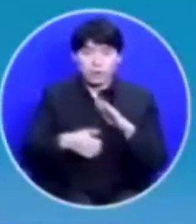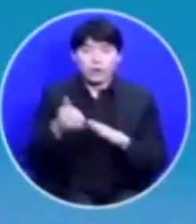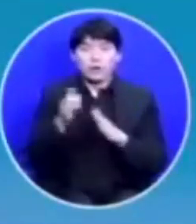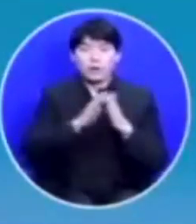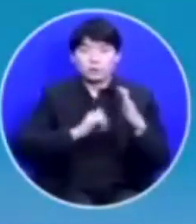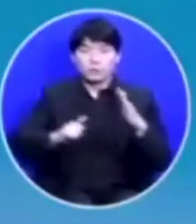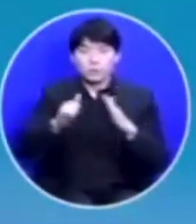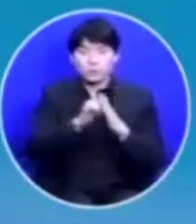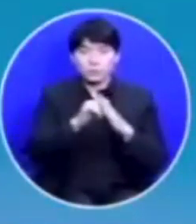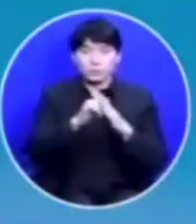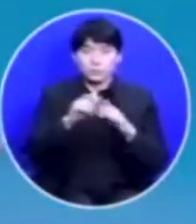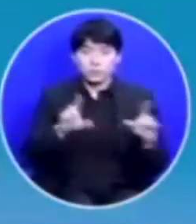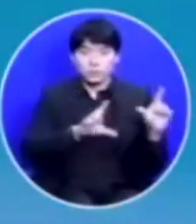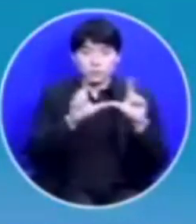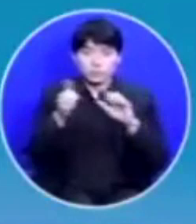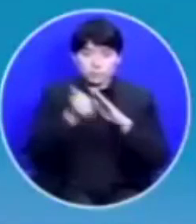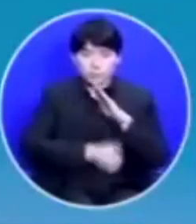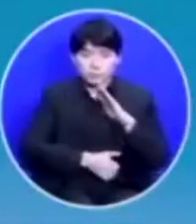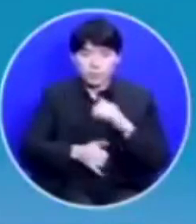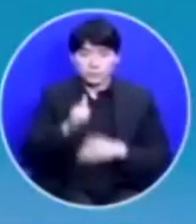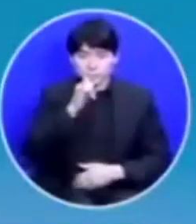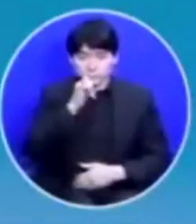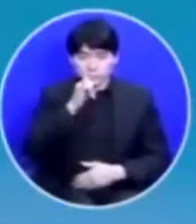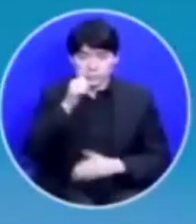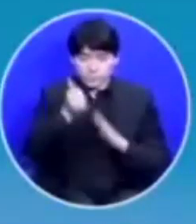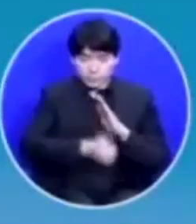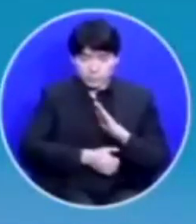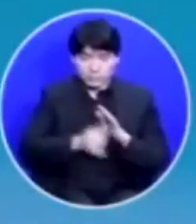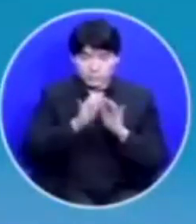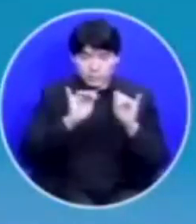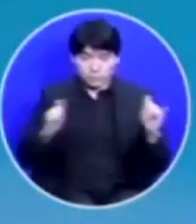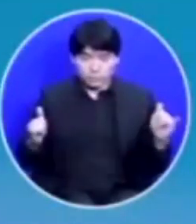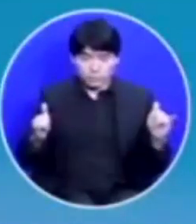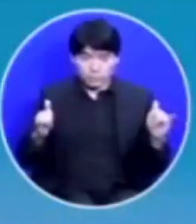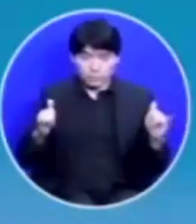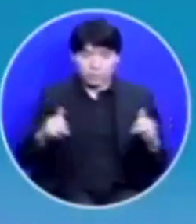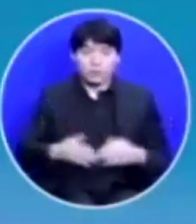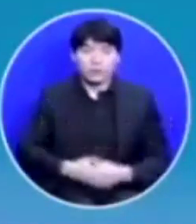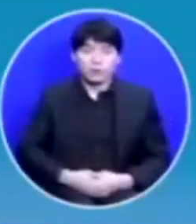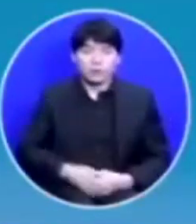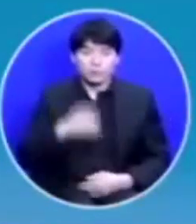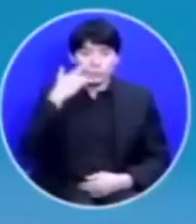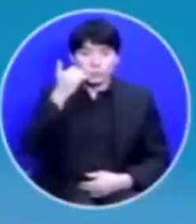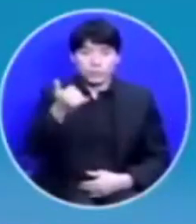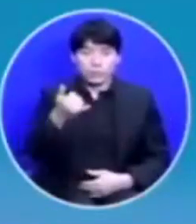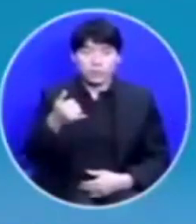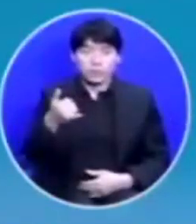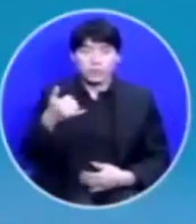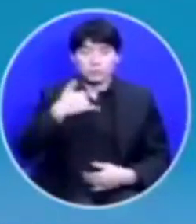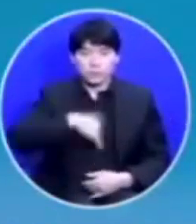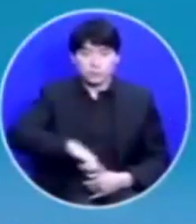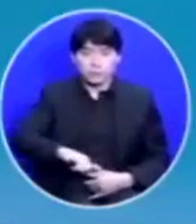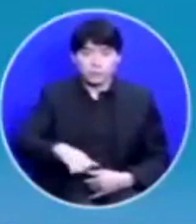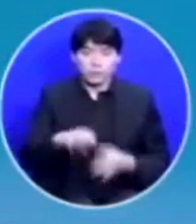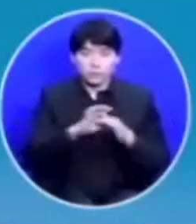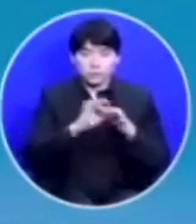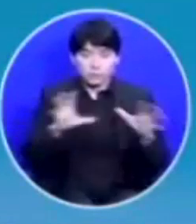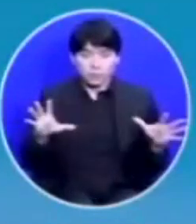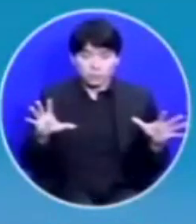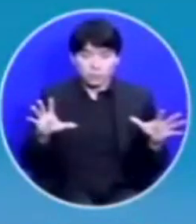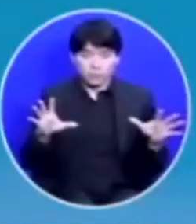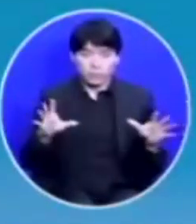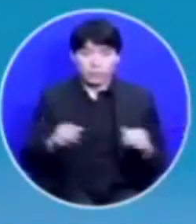또는 여러 가지 중독에 빠져있는 자녀들 어 부모와 자녀 사이의 관계가 깨어져서